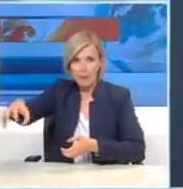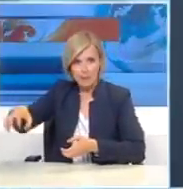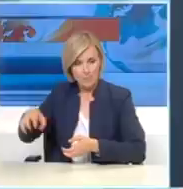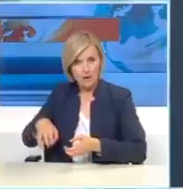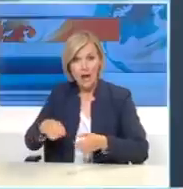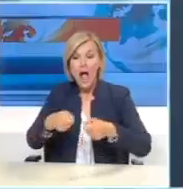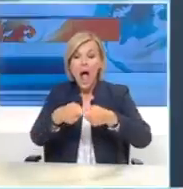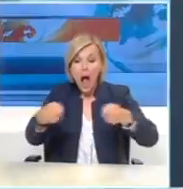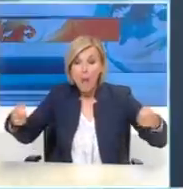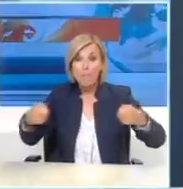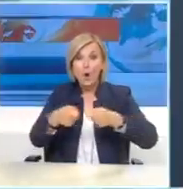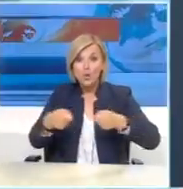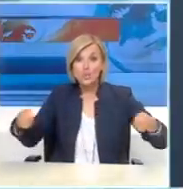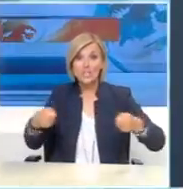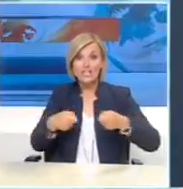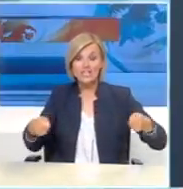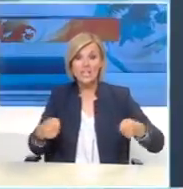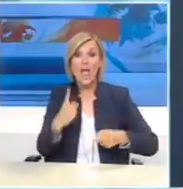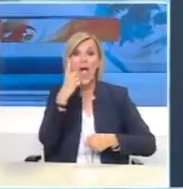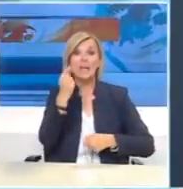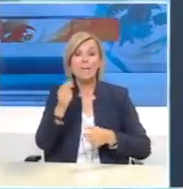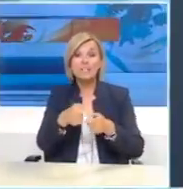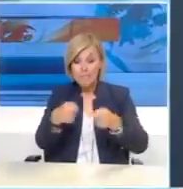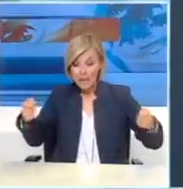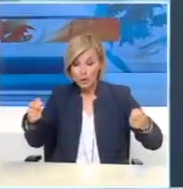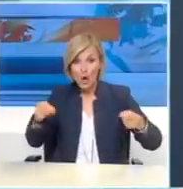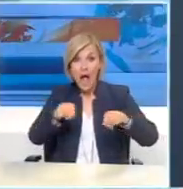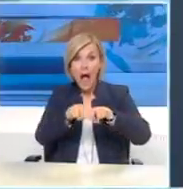της απόστασης μεταξύ φυσικών προσώπων κατ' ελάχιστον 1,5 μέτρο.